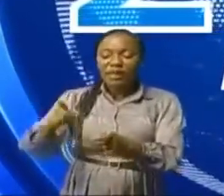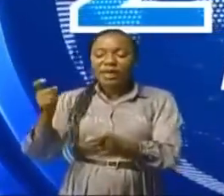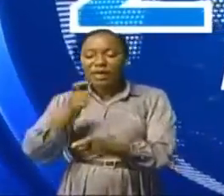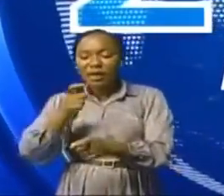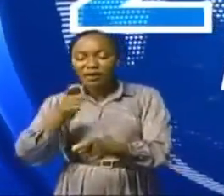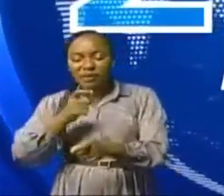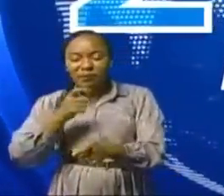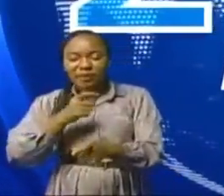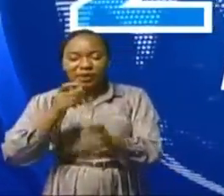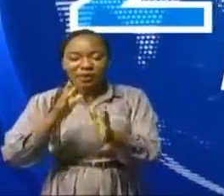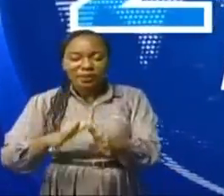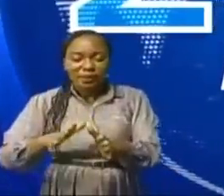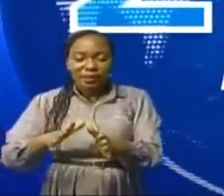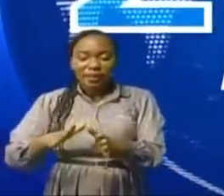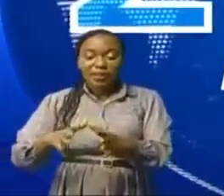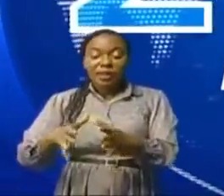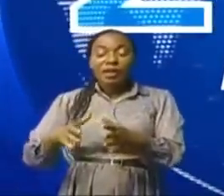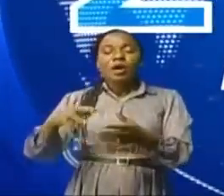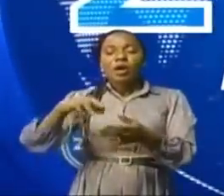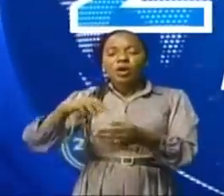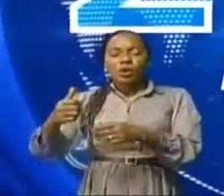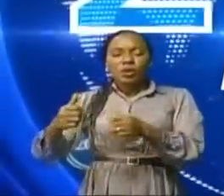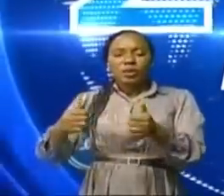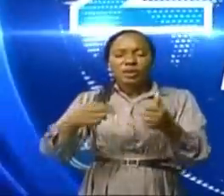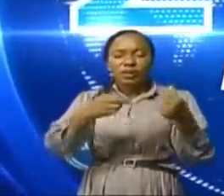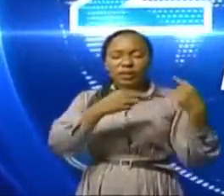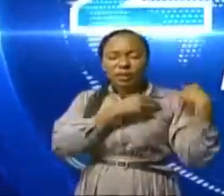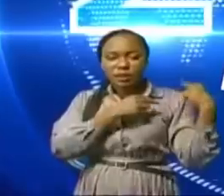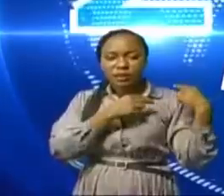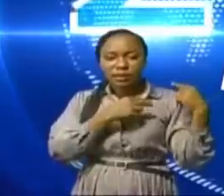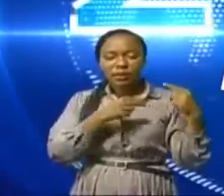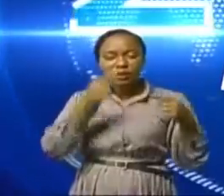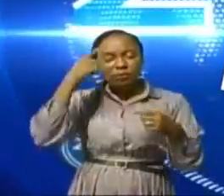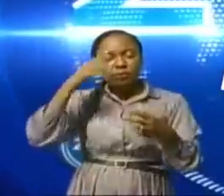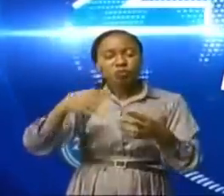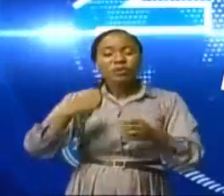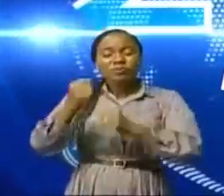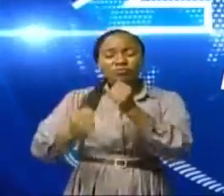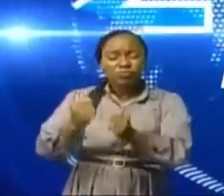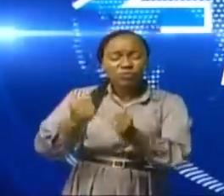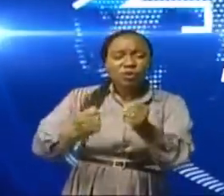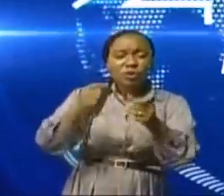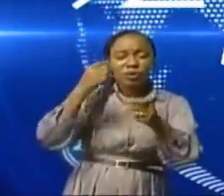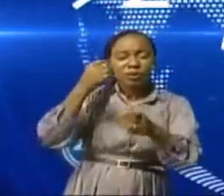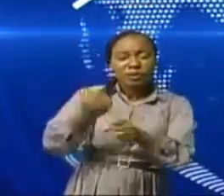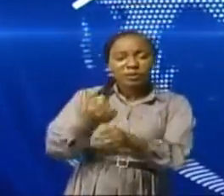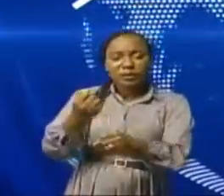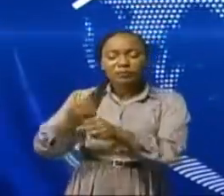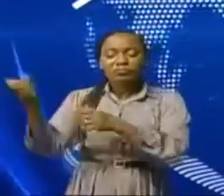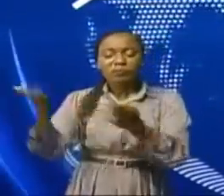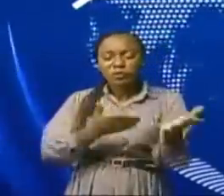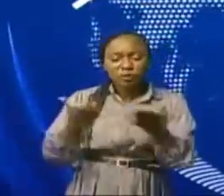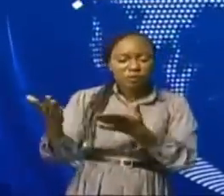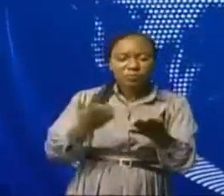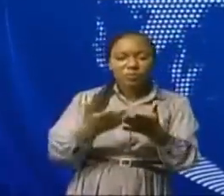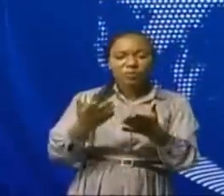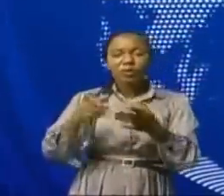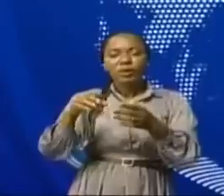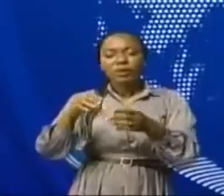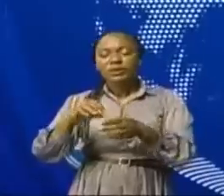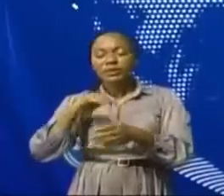la pneumatique 1, chargé de la gestion du charroi des véhicules affectés au service de transport des